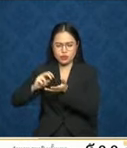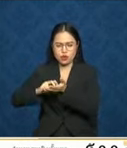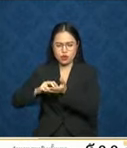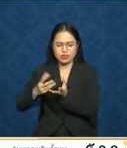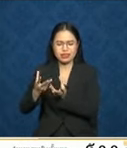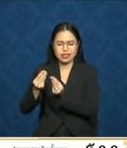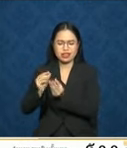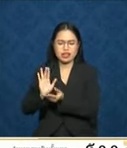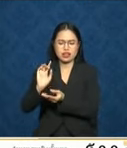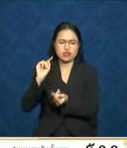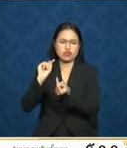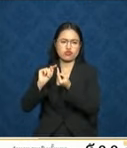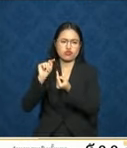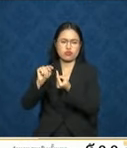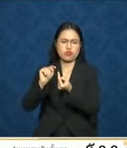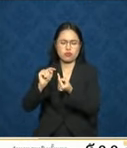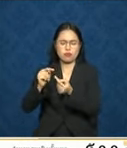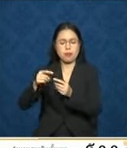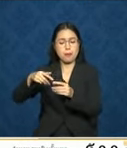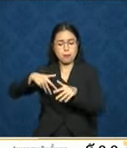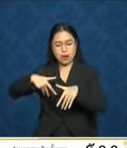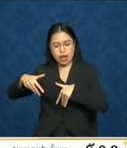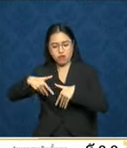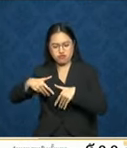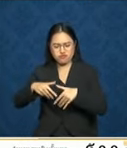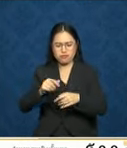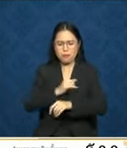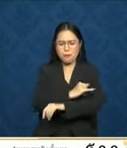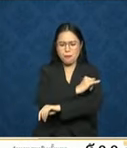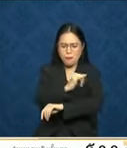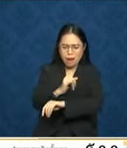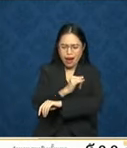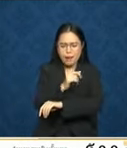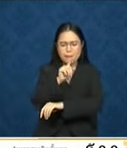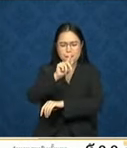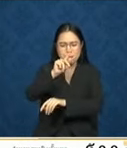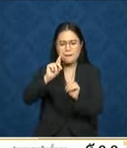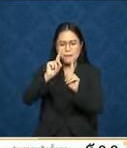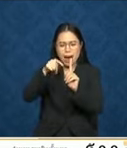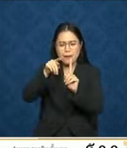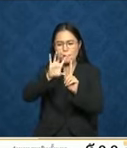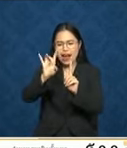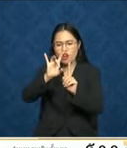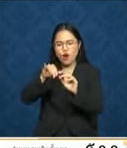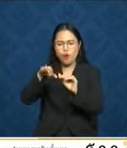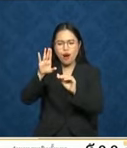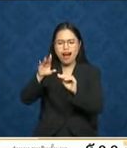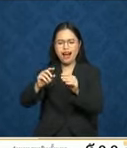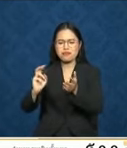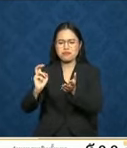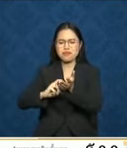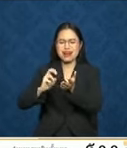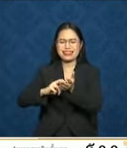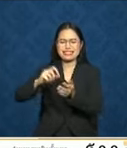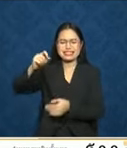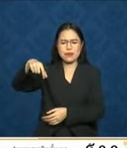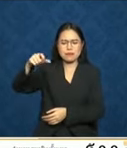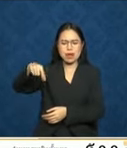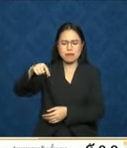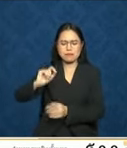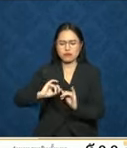องประชาชนประมาณ 1,800 กว่าไร่แล้วก็คนที่ออกเอกสารสิทธิ์ปรากฏว่าเป็นนายทุนครับท่านประธาน